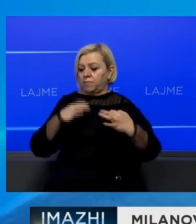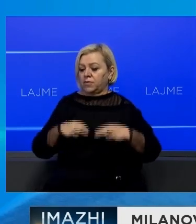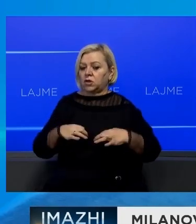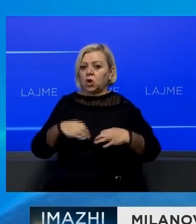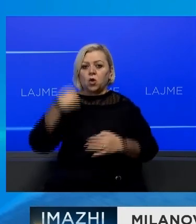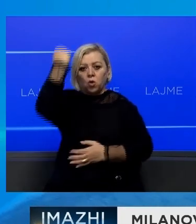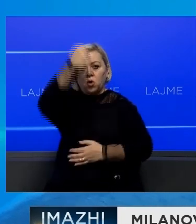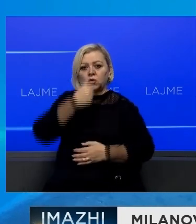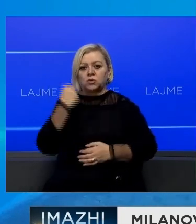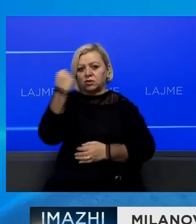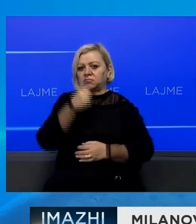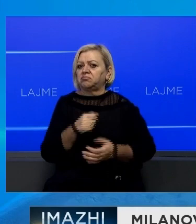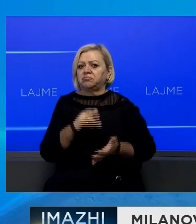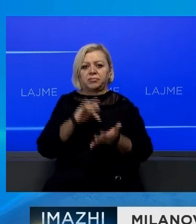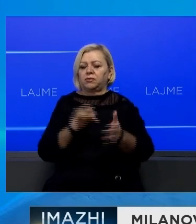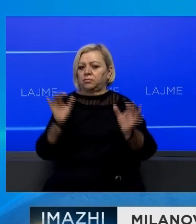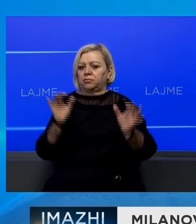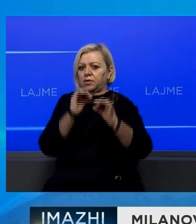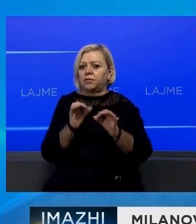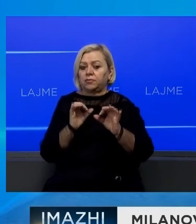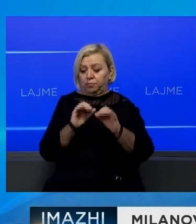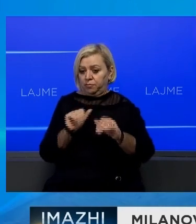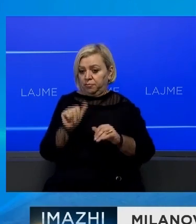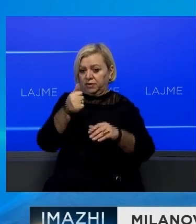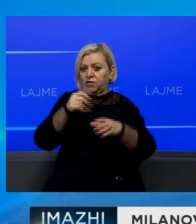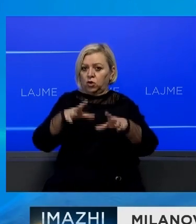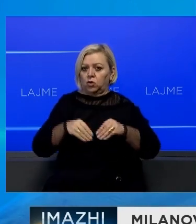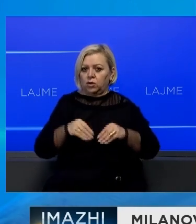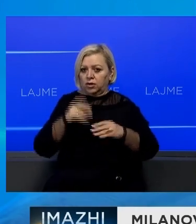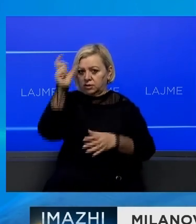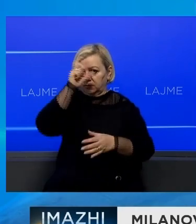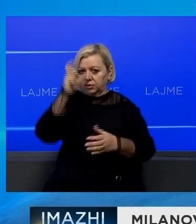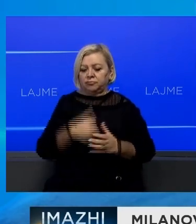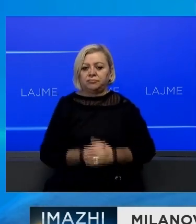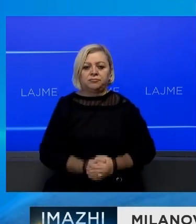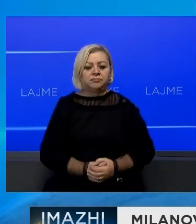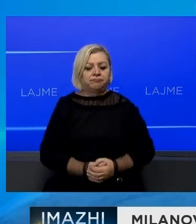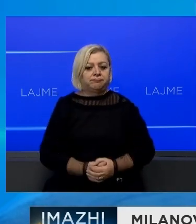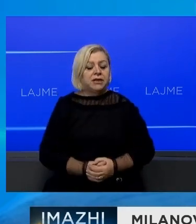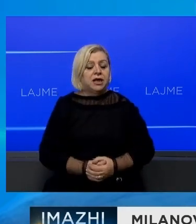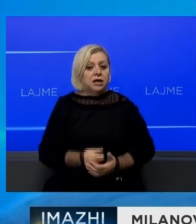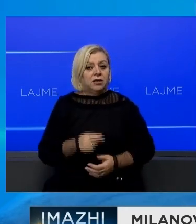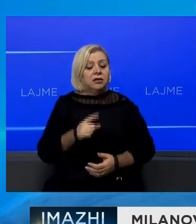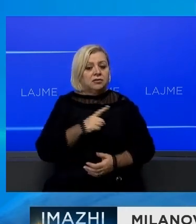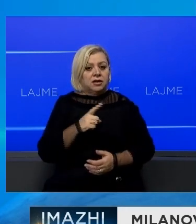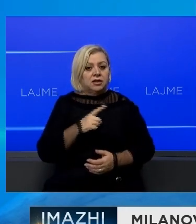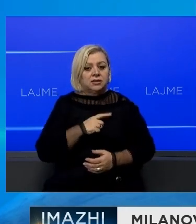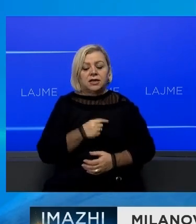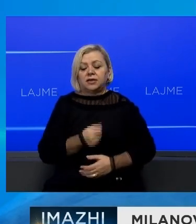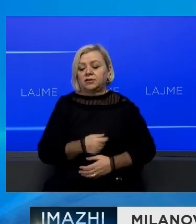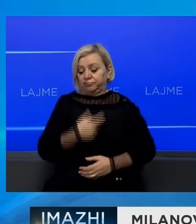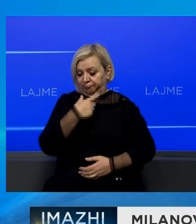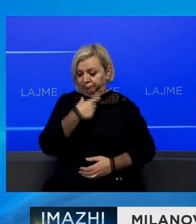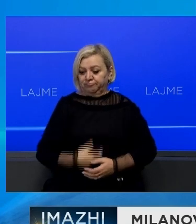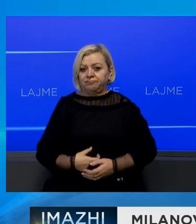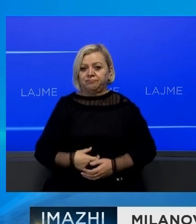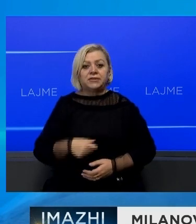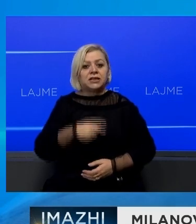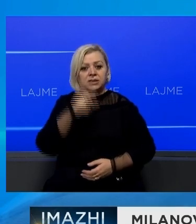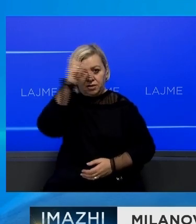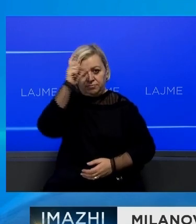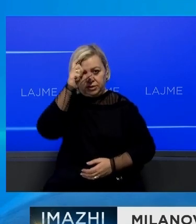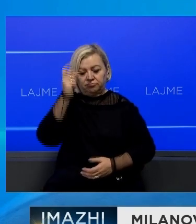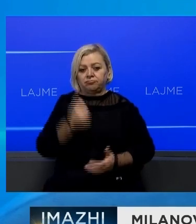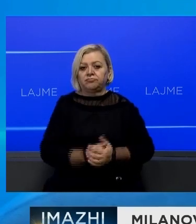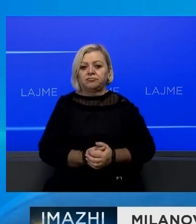se Kosova nuk e ka vendin aty pa njohjen nga Serbia. Derisa Serbia ka rol kyç në këtë iniciativë dhe